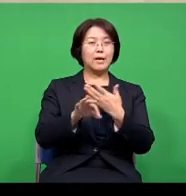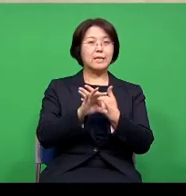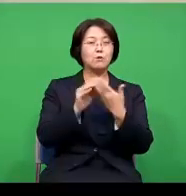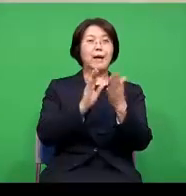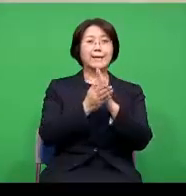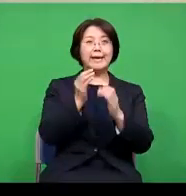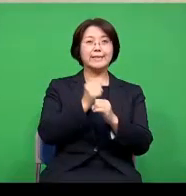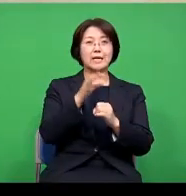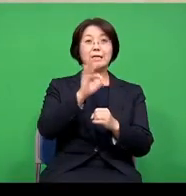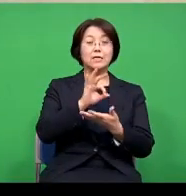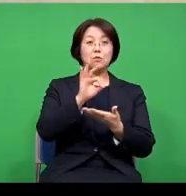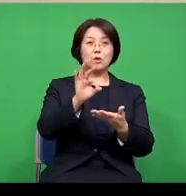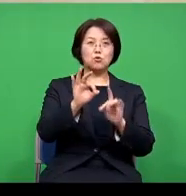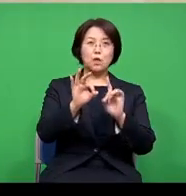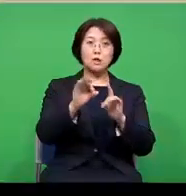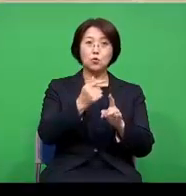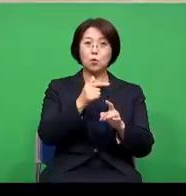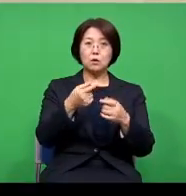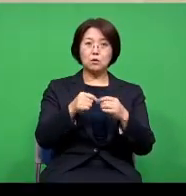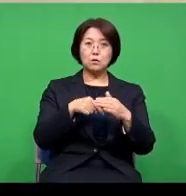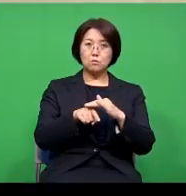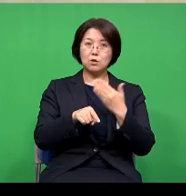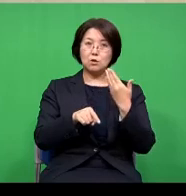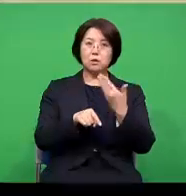県産品なんかを出すのかとか、そういうことですか。